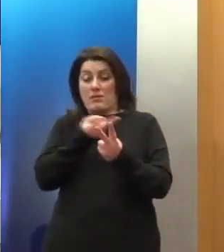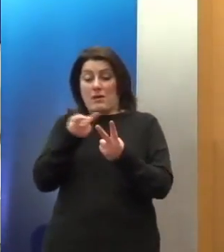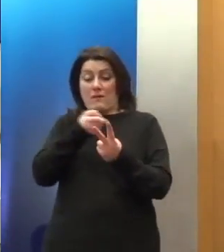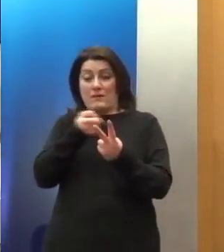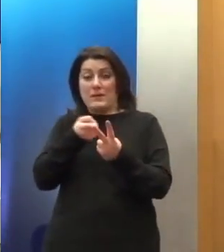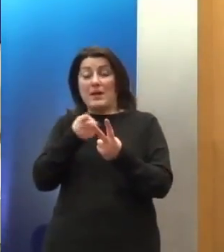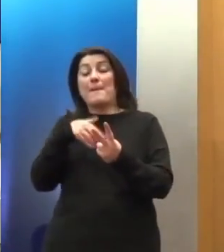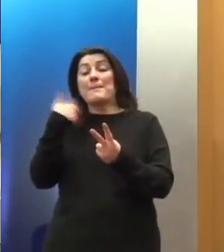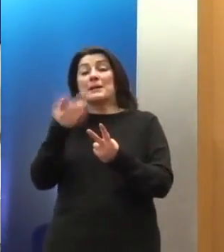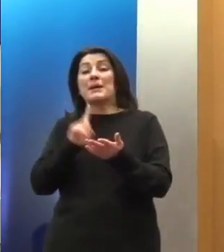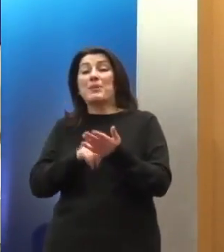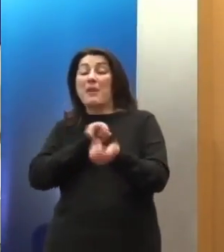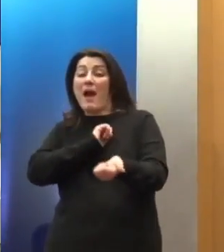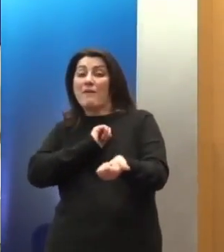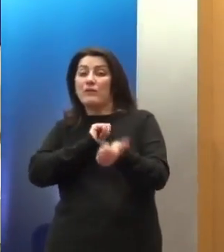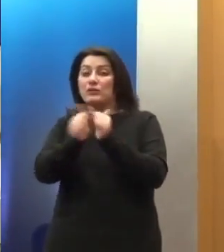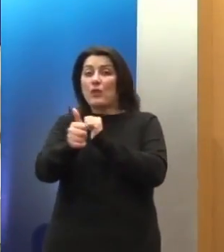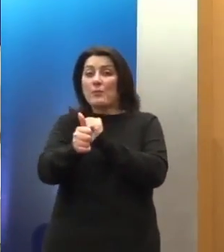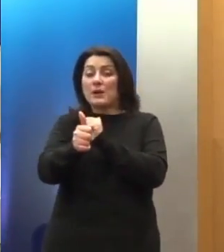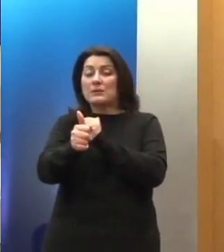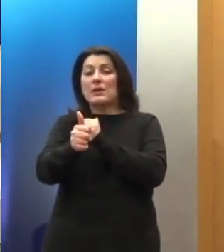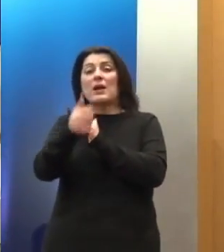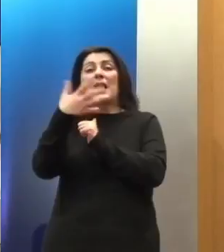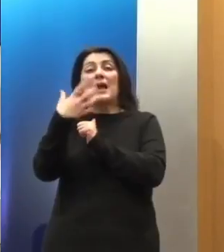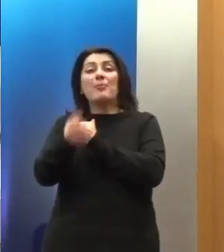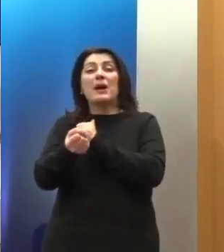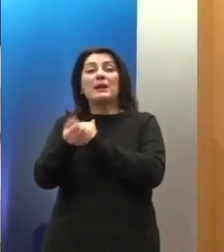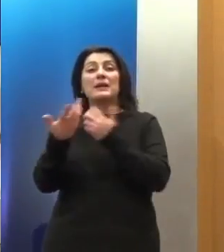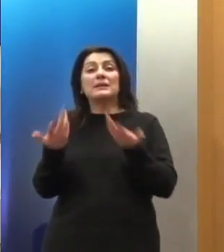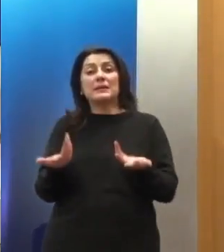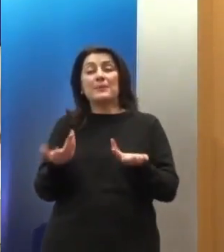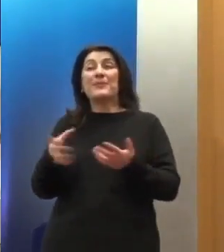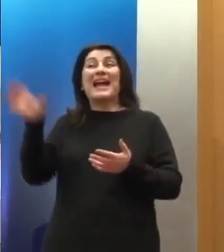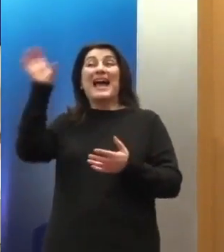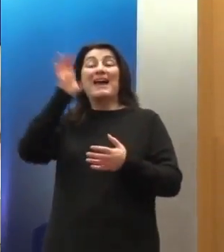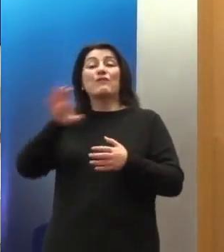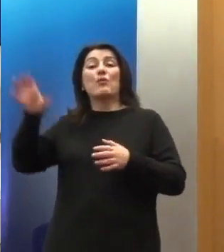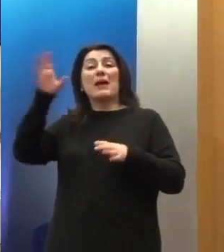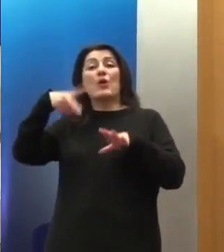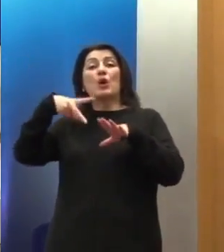αυτόματα ενεργοποιείται το Ευρωπαϊκό Ταμείο